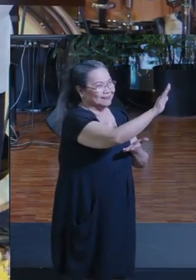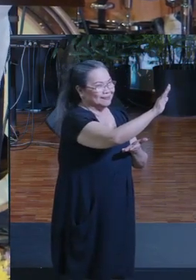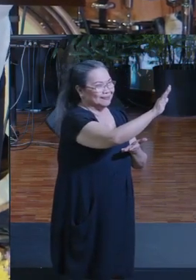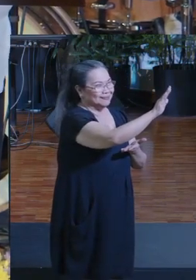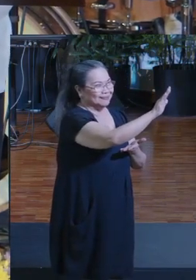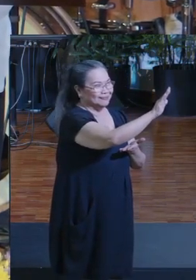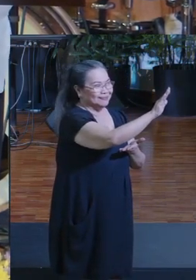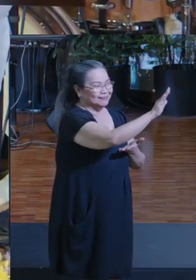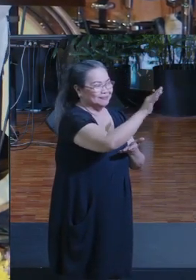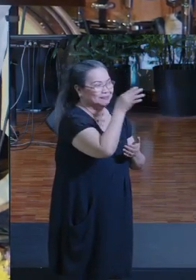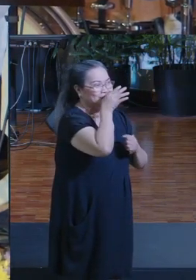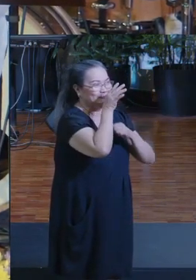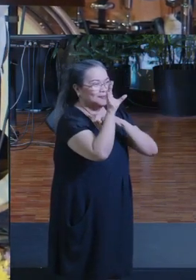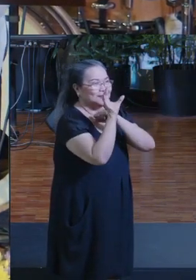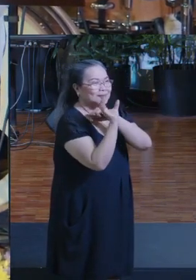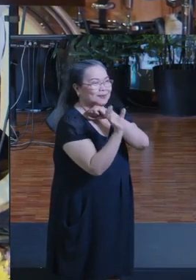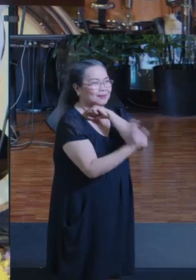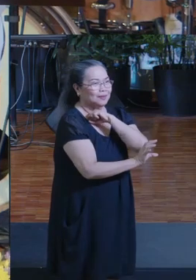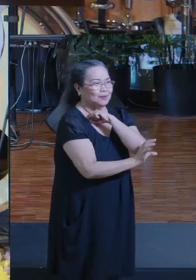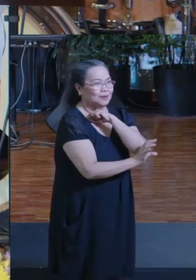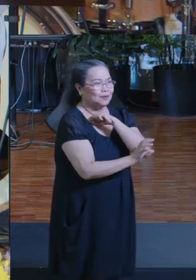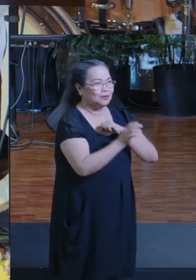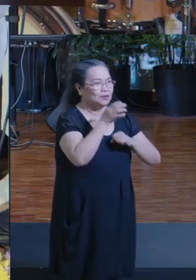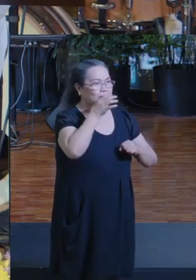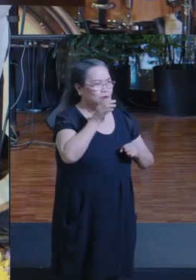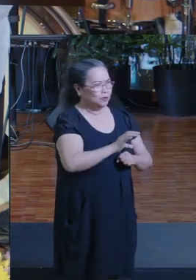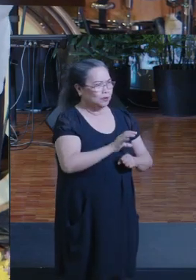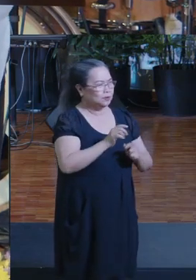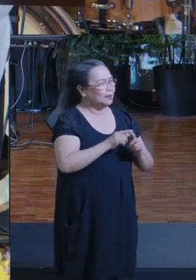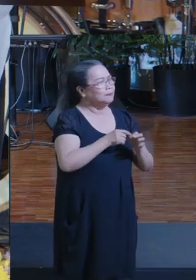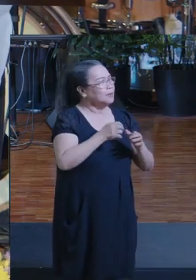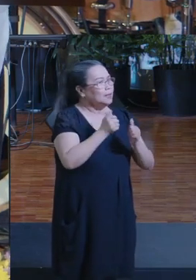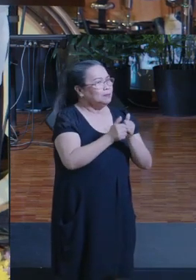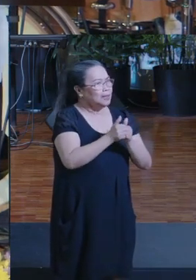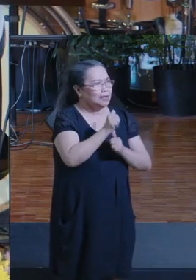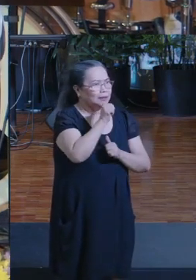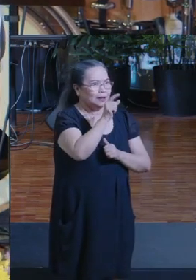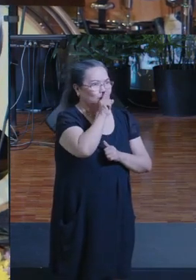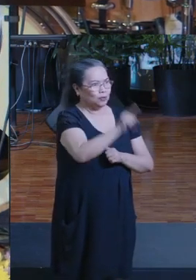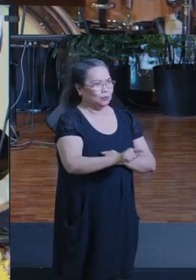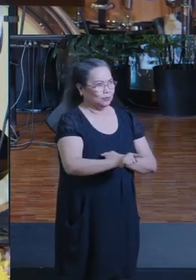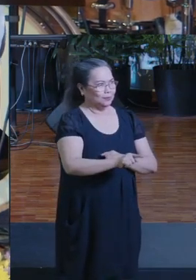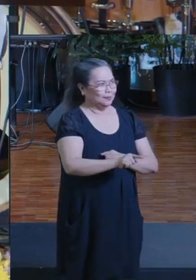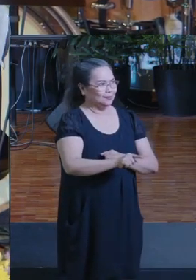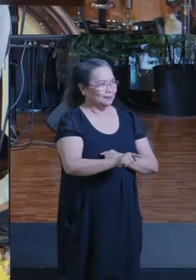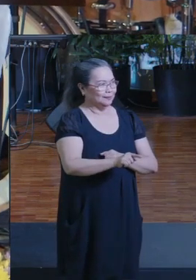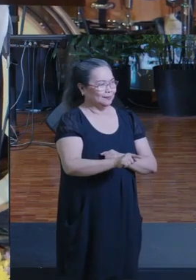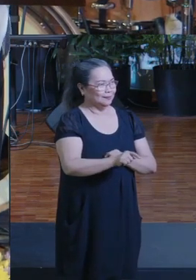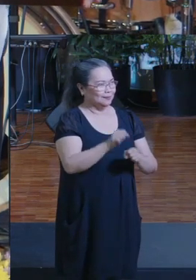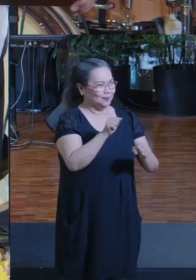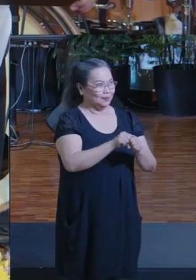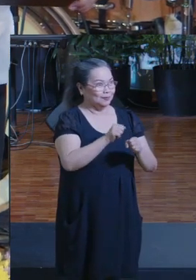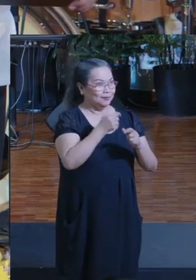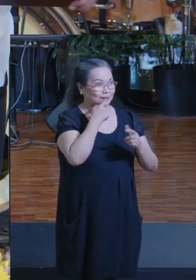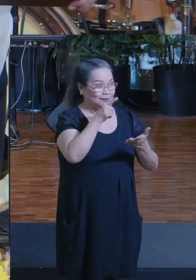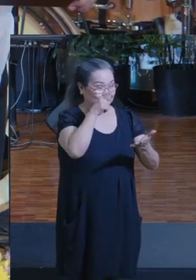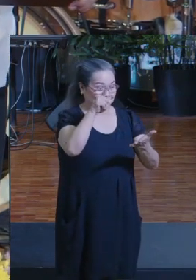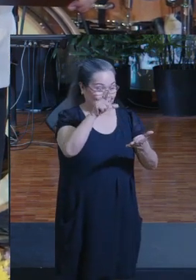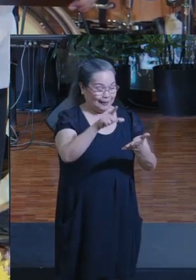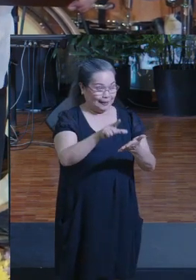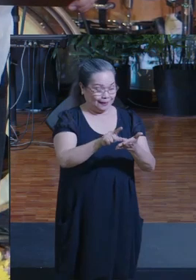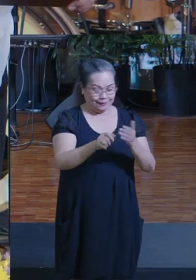let him be accursed. Inulit niya 2 beses, verse 8, verse 9. Kaya sa sulat na